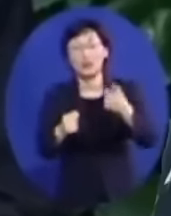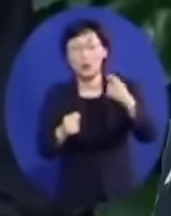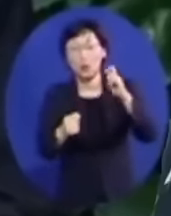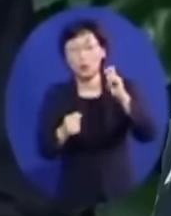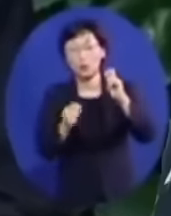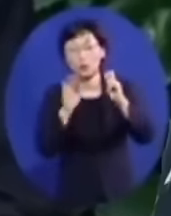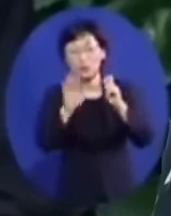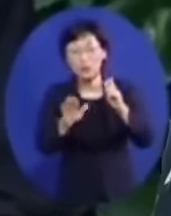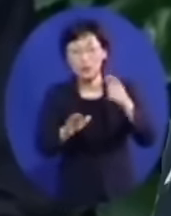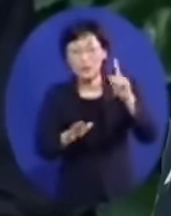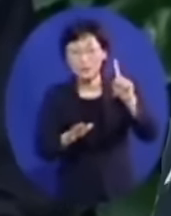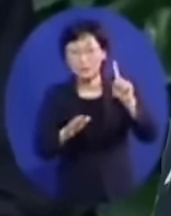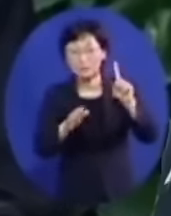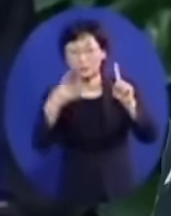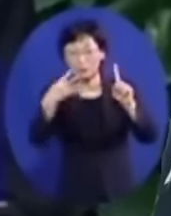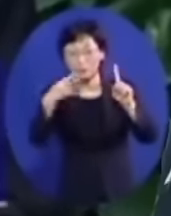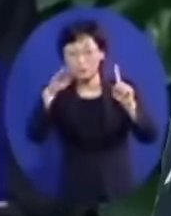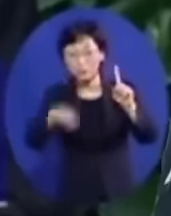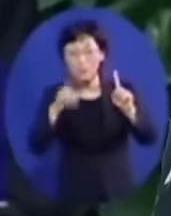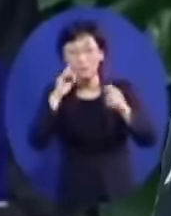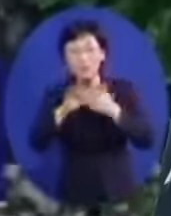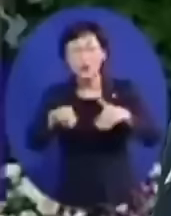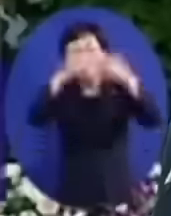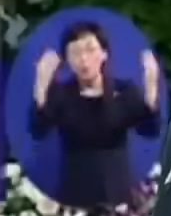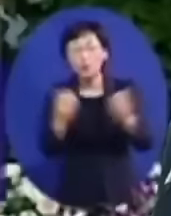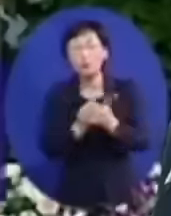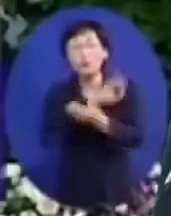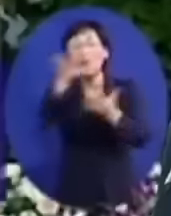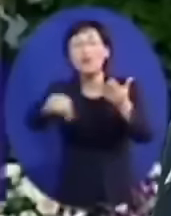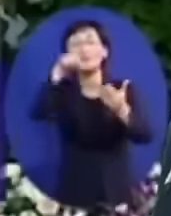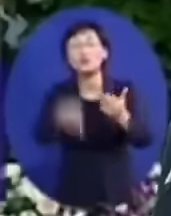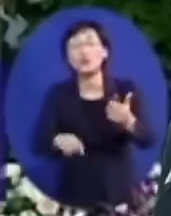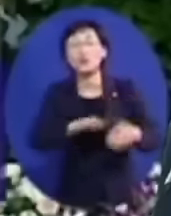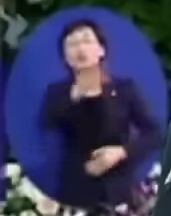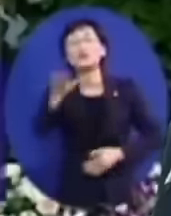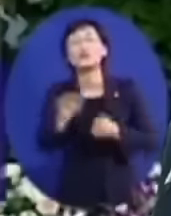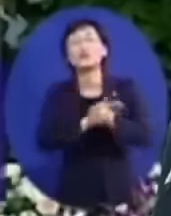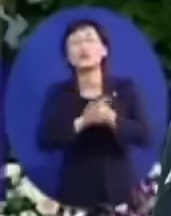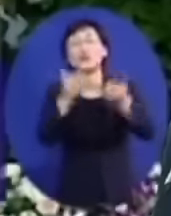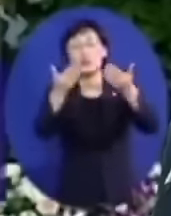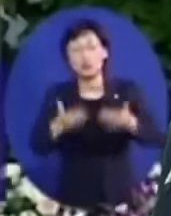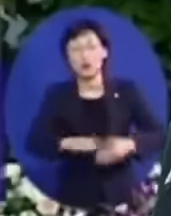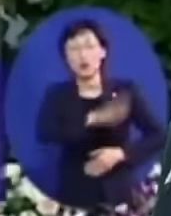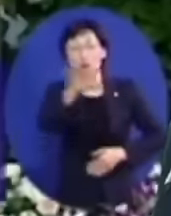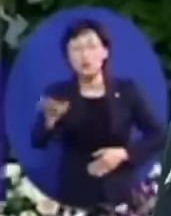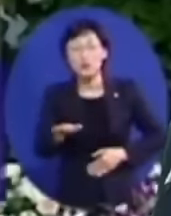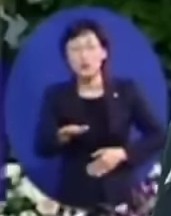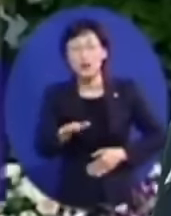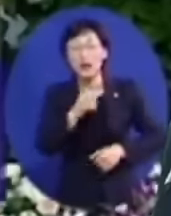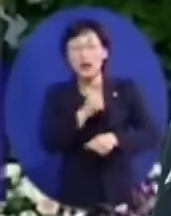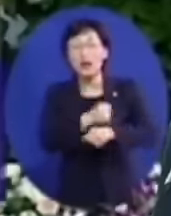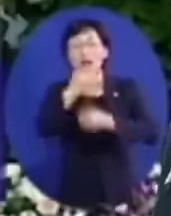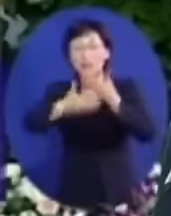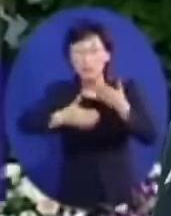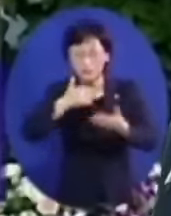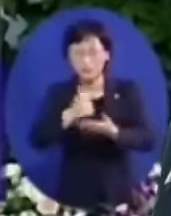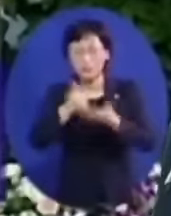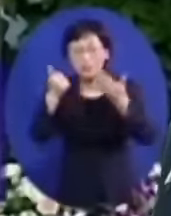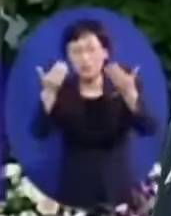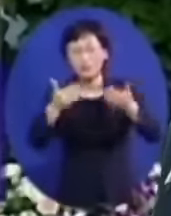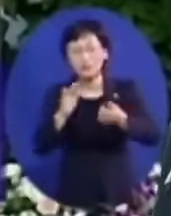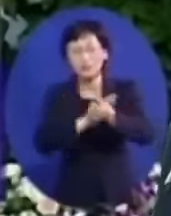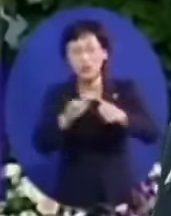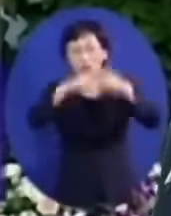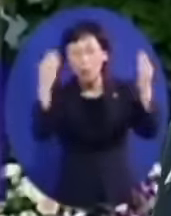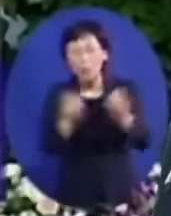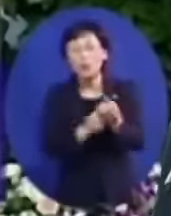1장 4절로 5절에 우리의 모든 환난 중에서 우리를 위로하사 우리로 하여금 하나님께 받는 위로로서 모든 환난 중에